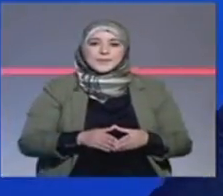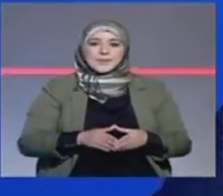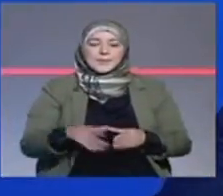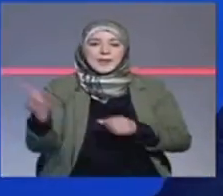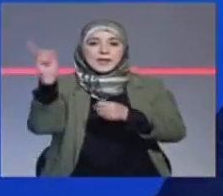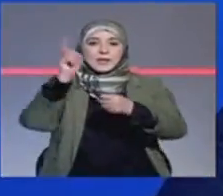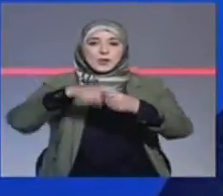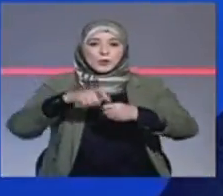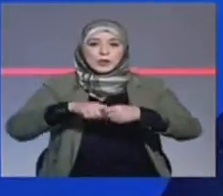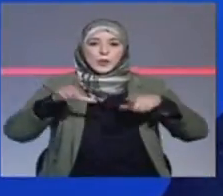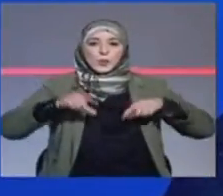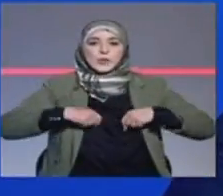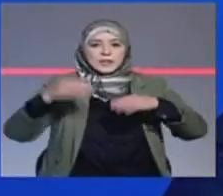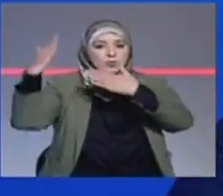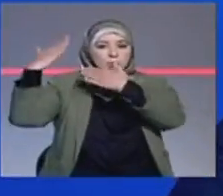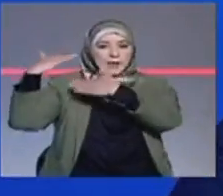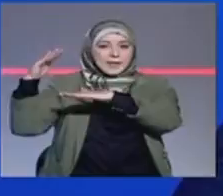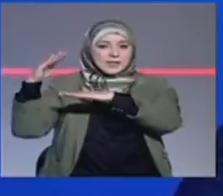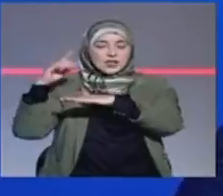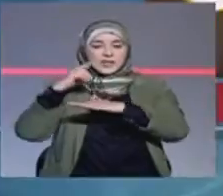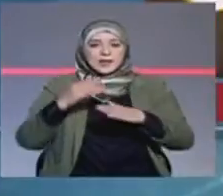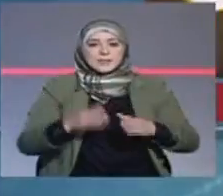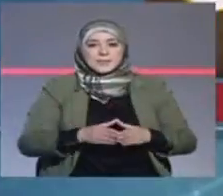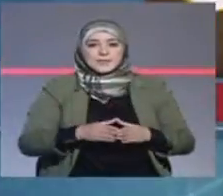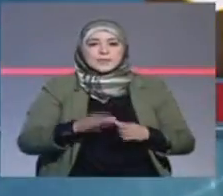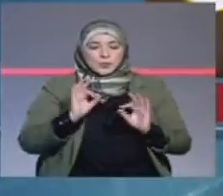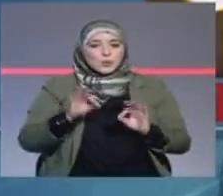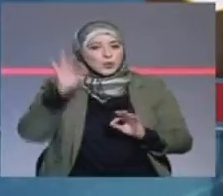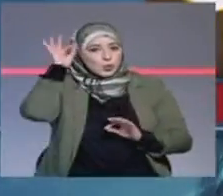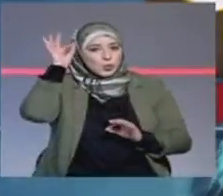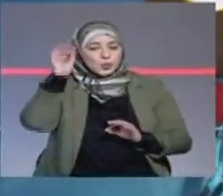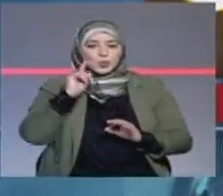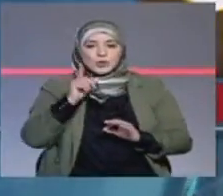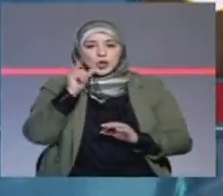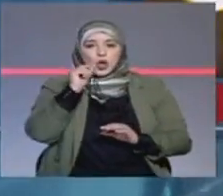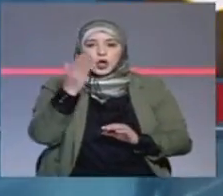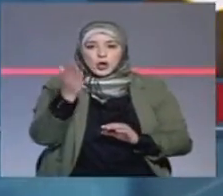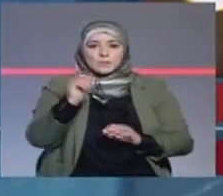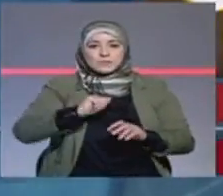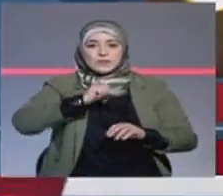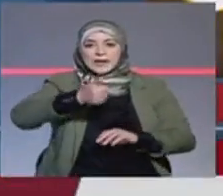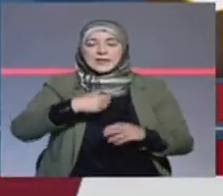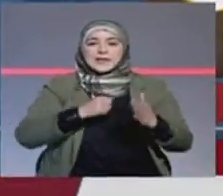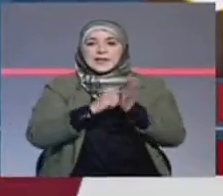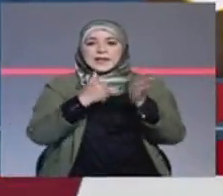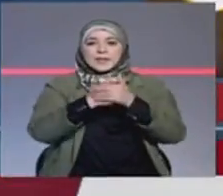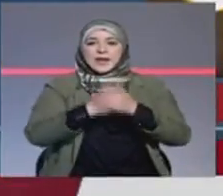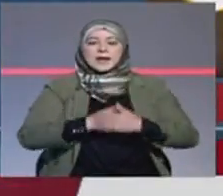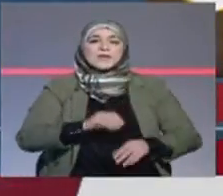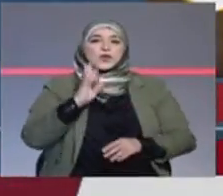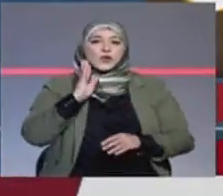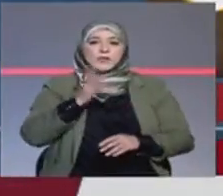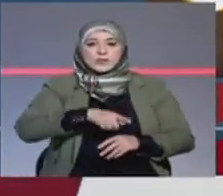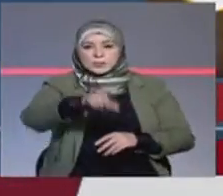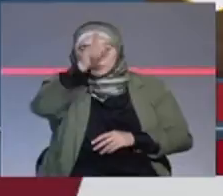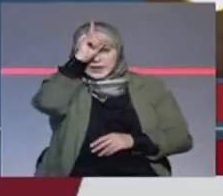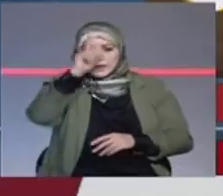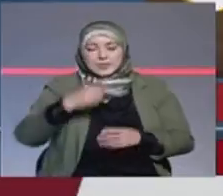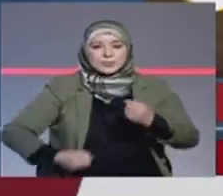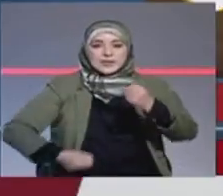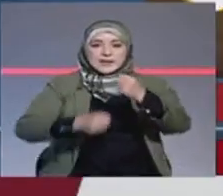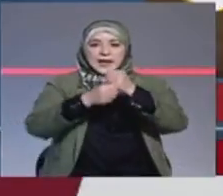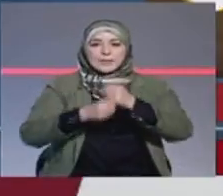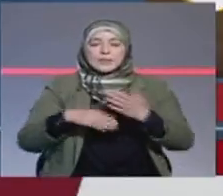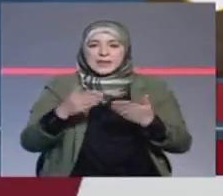يشارك وزير الشؤون الخارجية والهجرة والتونسيين بالخارج عثمان الجراندي غدا الأربعاء في مؤتمر برلين الهادف إلى دعم